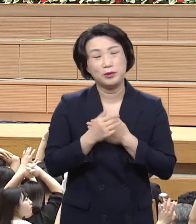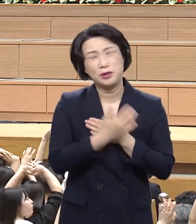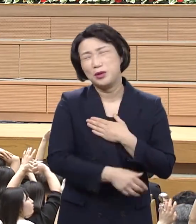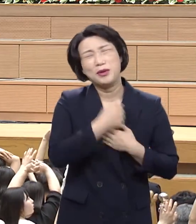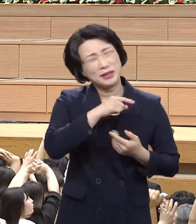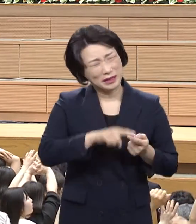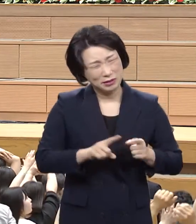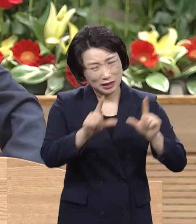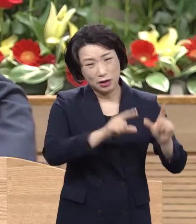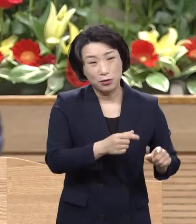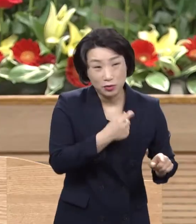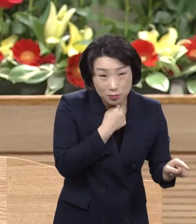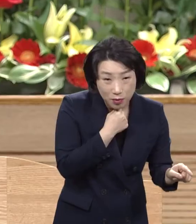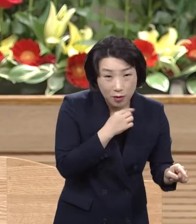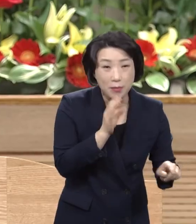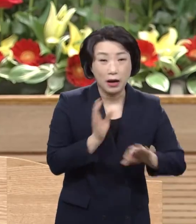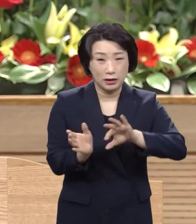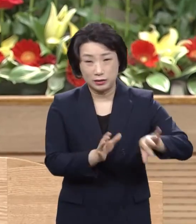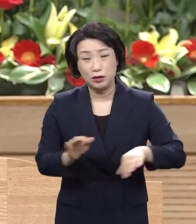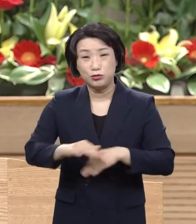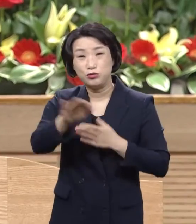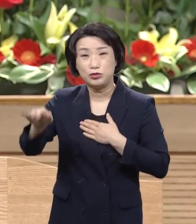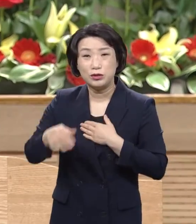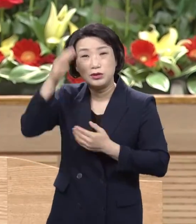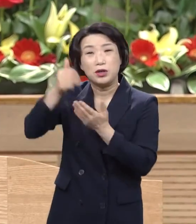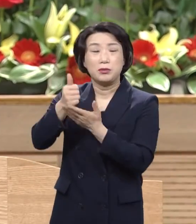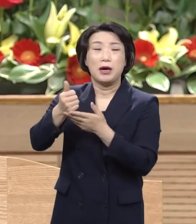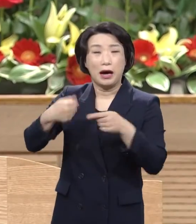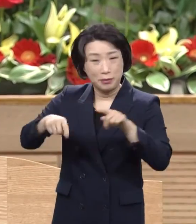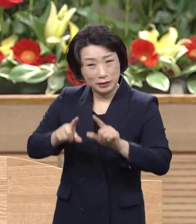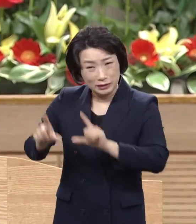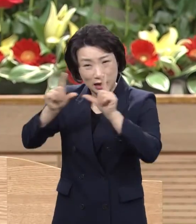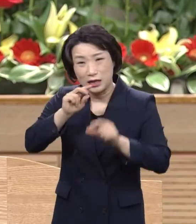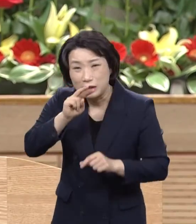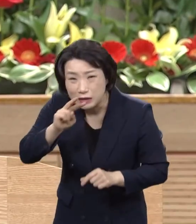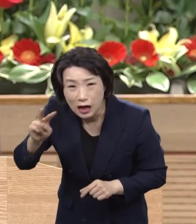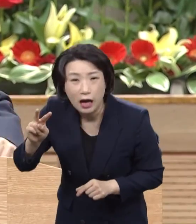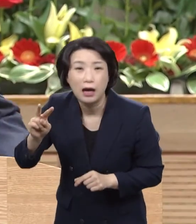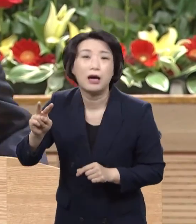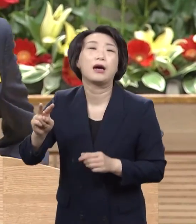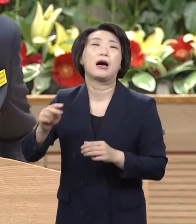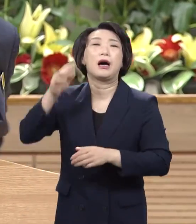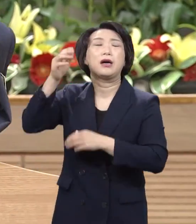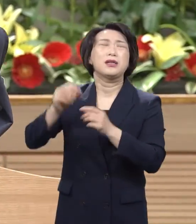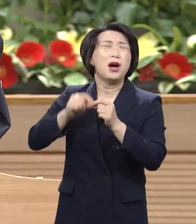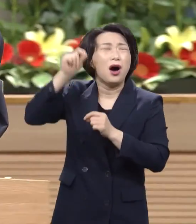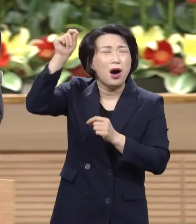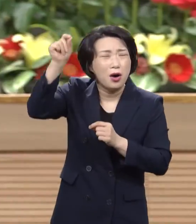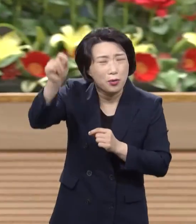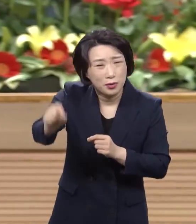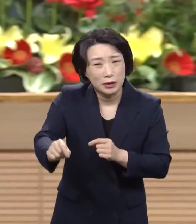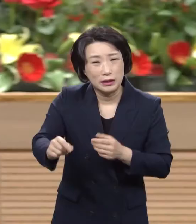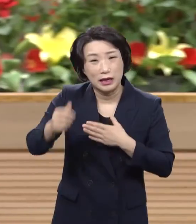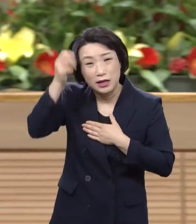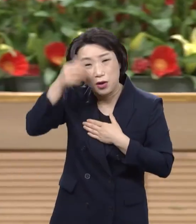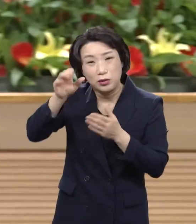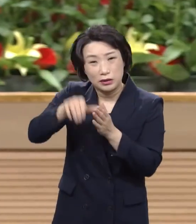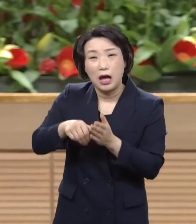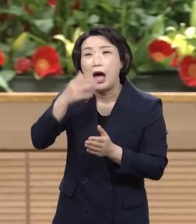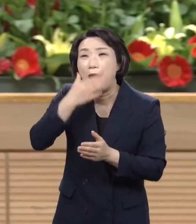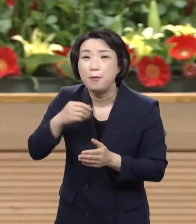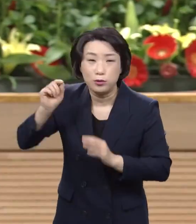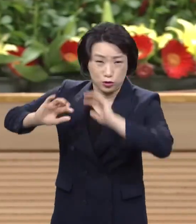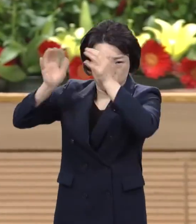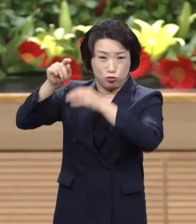육신대로 살기를 원하나 우리는 정말로 성령으로 살아야만이 항구적이고 영원한 내 영혼의